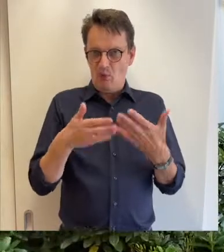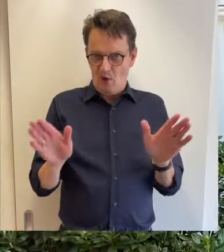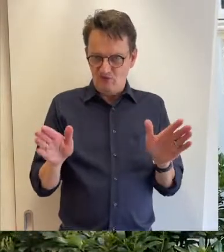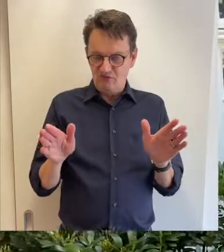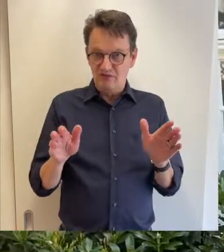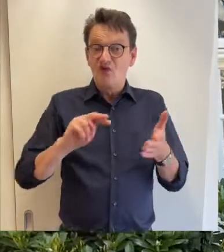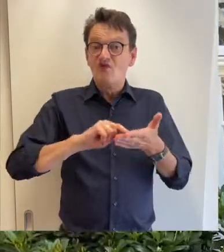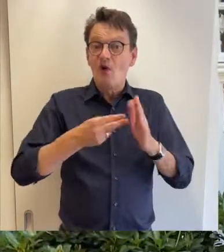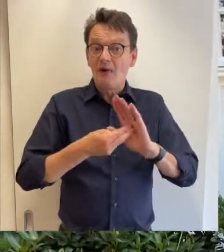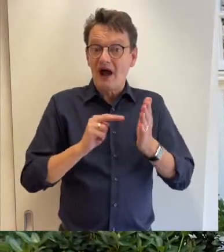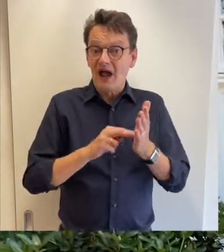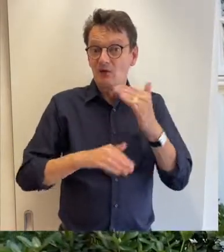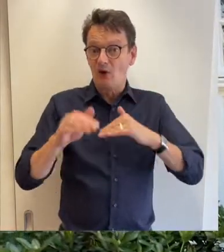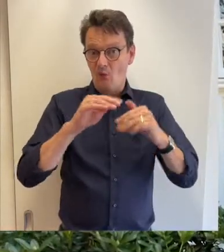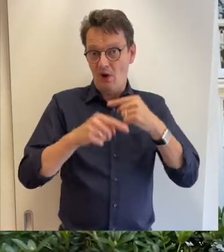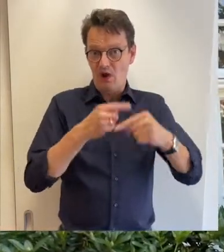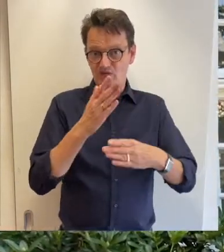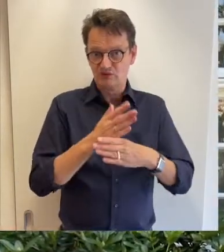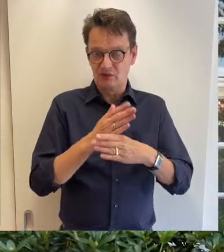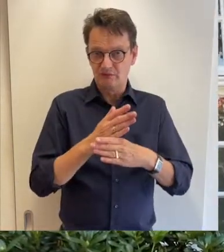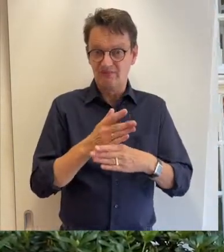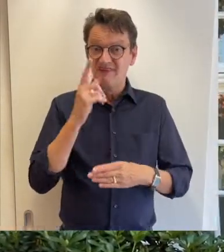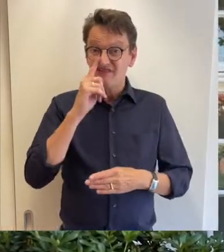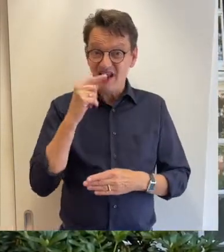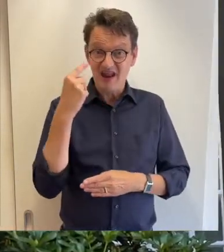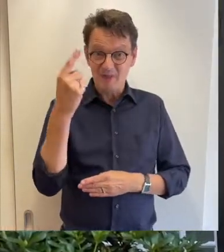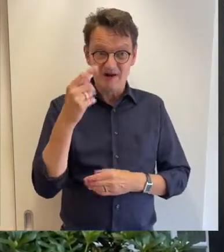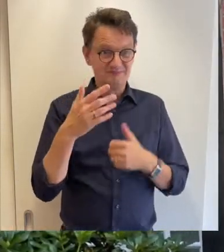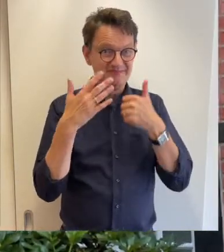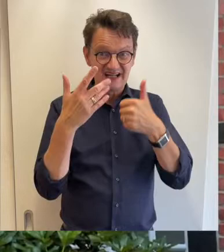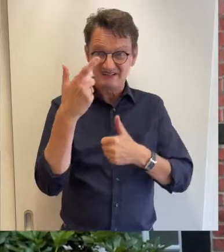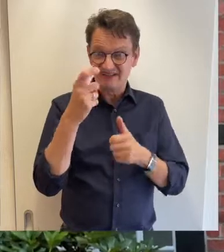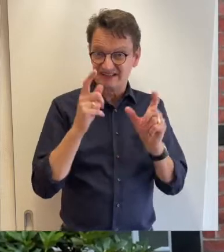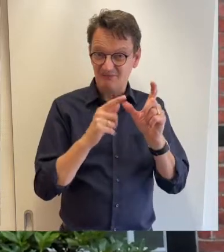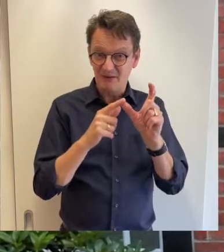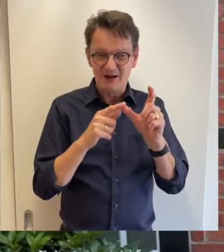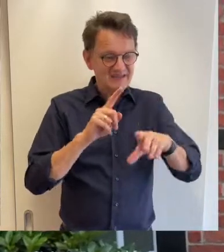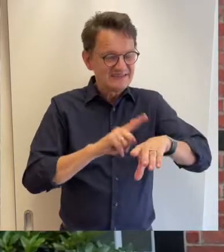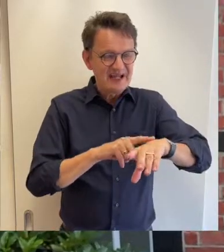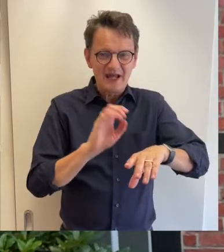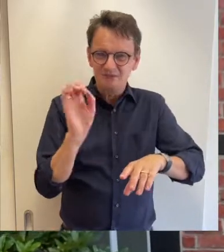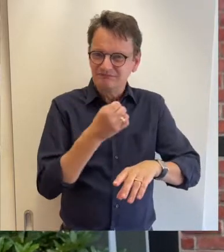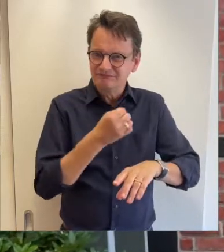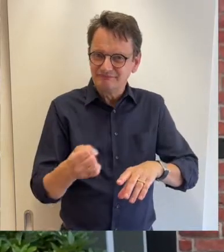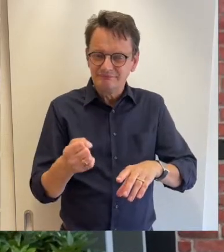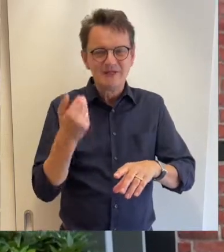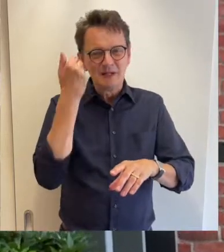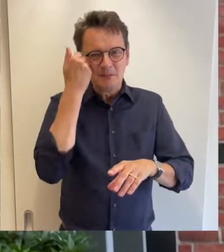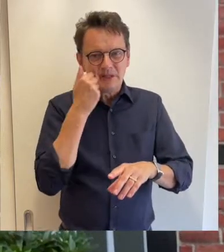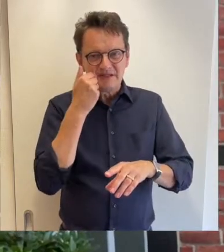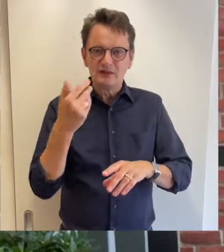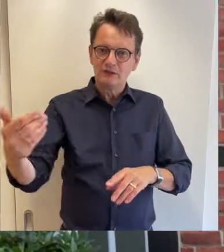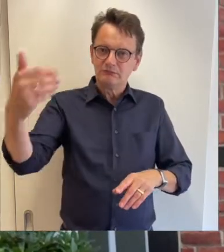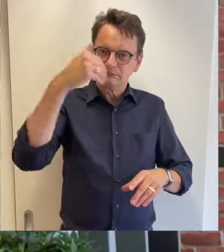Hochtouren. Wenn Sie am 26. September keine Zeit haben, ins Wahllokal zu gehen, kommen Sie gerne hier vorbei und machen von Ihrem